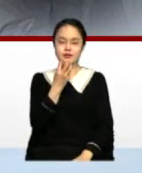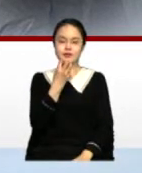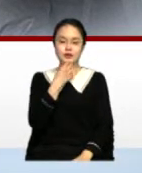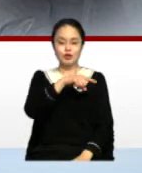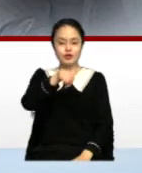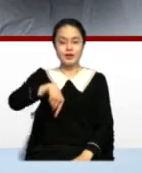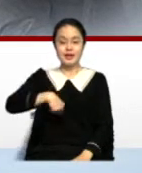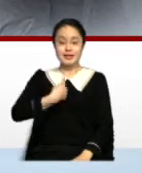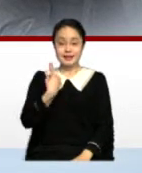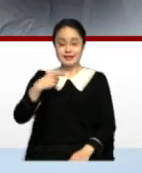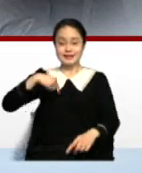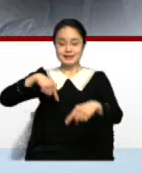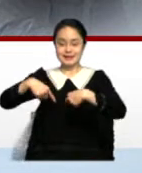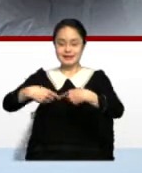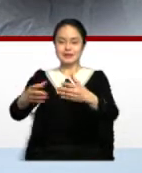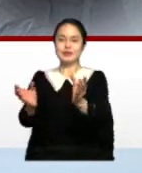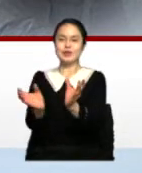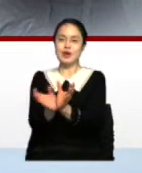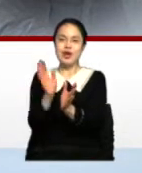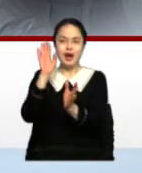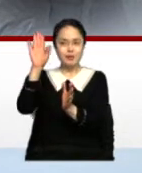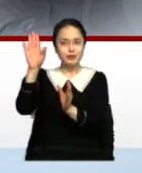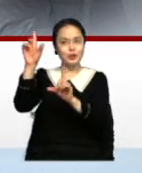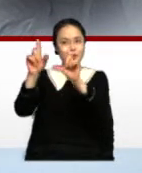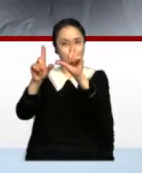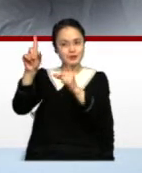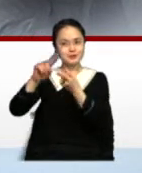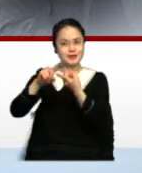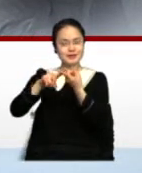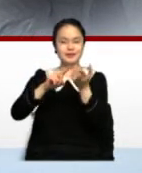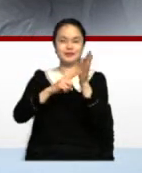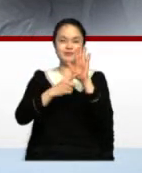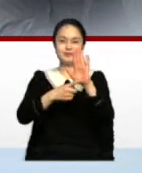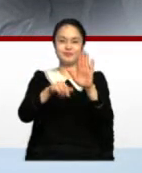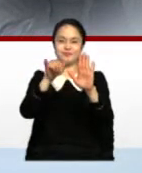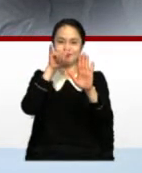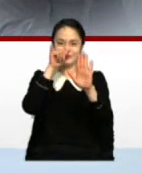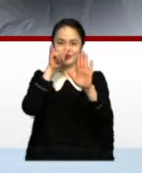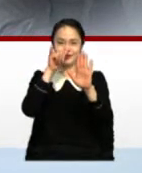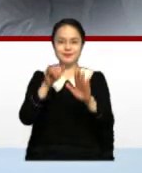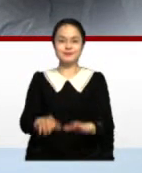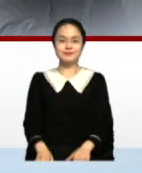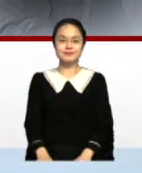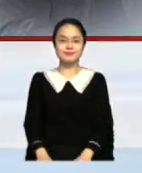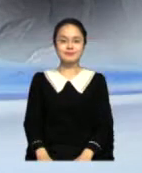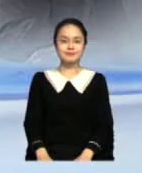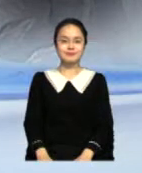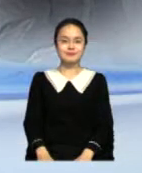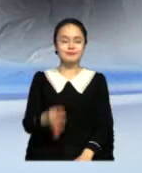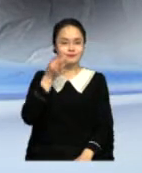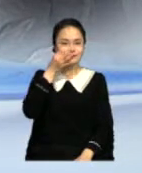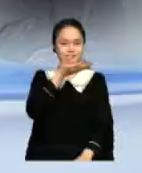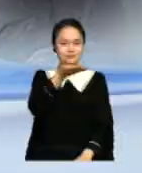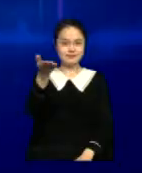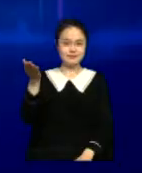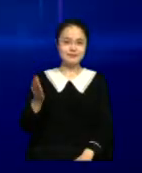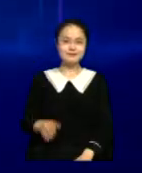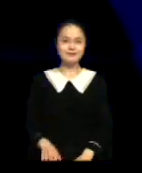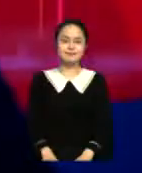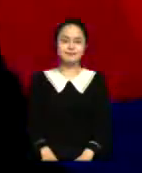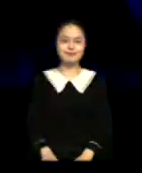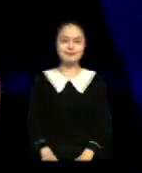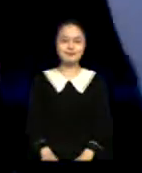주민자치회의 청사진을 제시했는데요. 서울시가 제시하는 주민자치회는 어떤 모습일까요? 보도에 오신영 기자입니다.